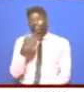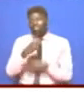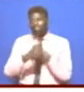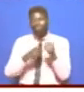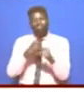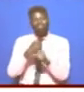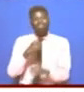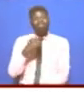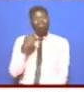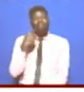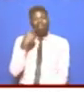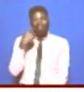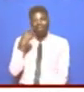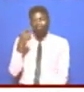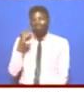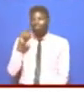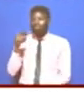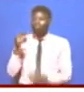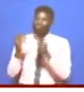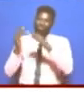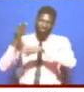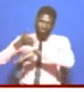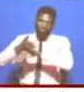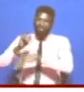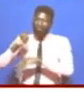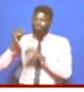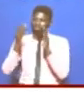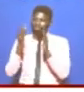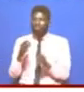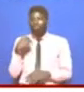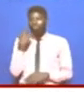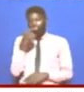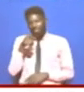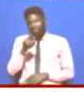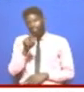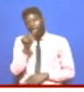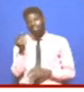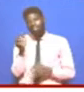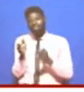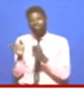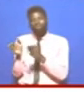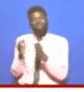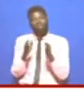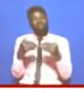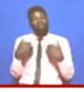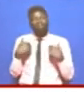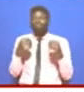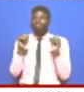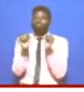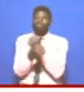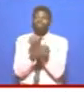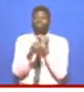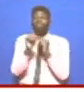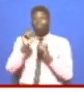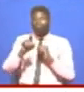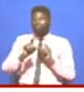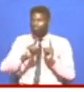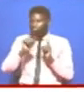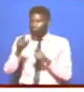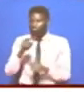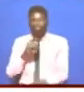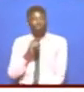of Kenyans who ordinarily would have had no choice but to look for private facilities